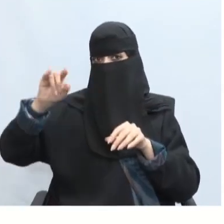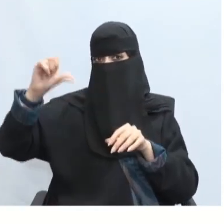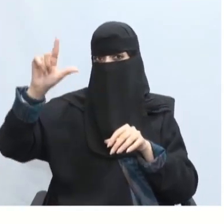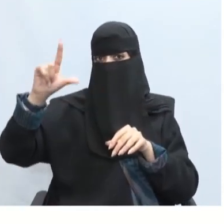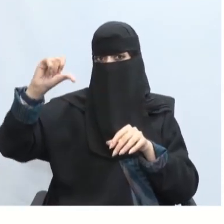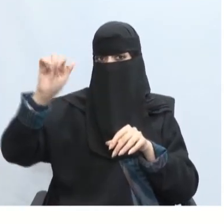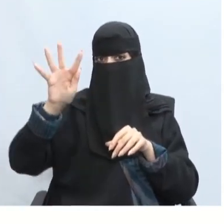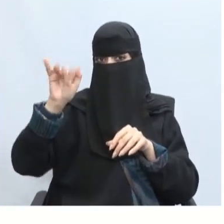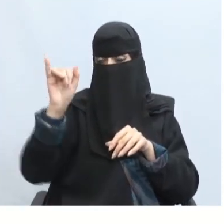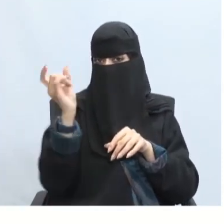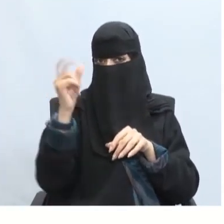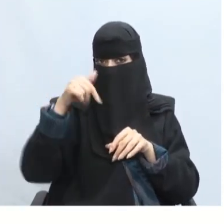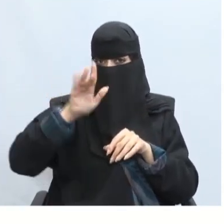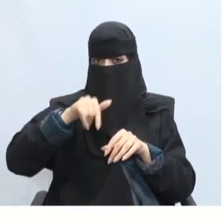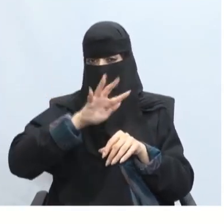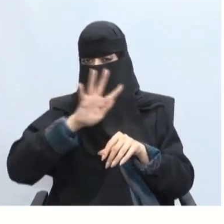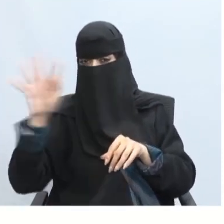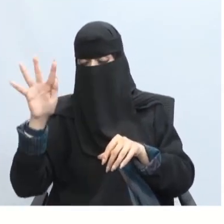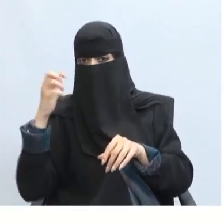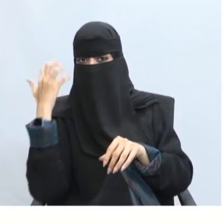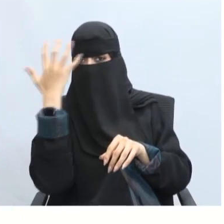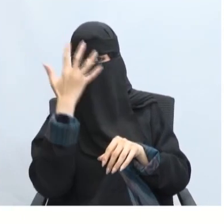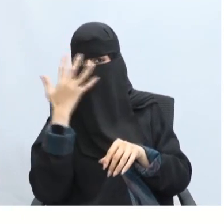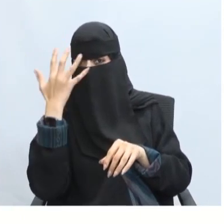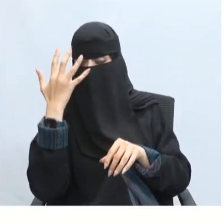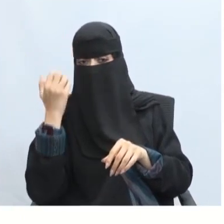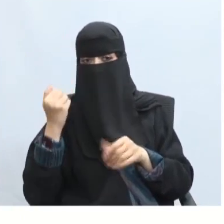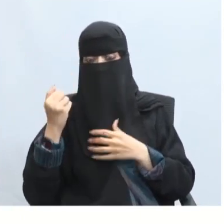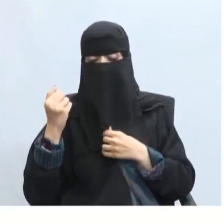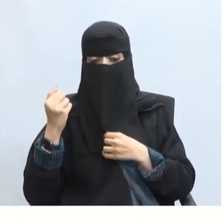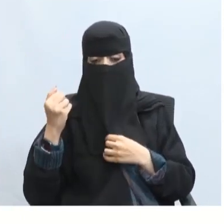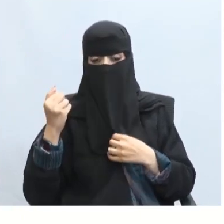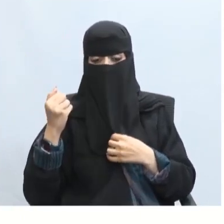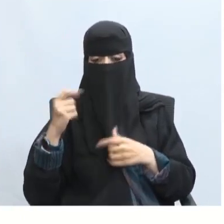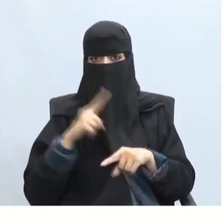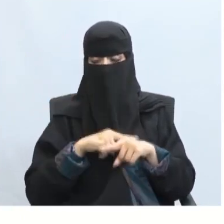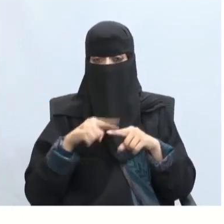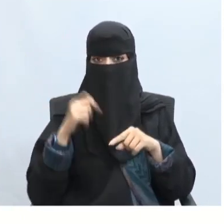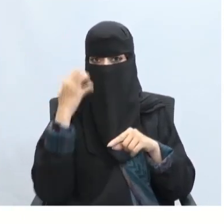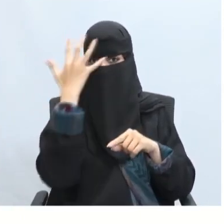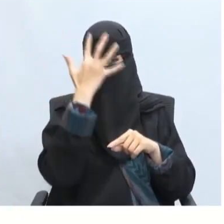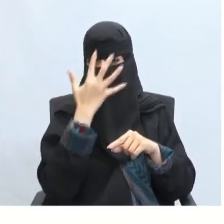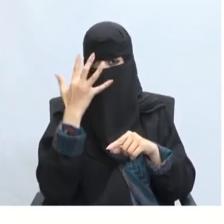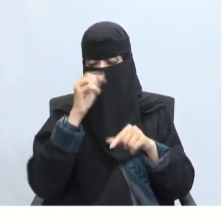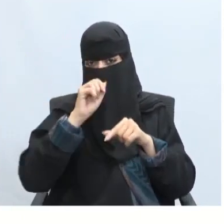الى سواحل شرق اسيا نلاحظ هنا بال شرق اسيا وجزر